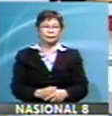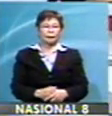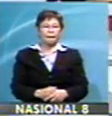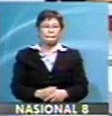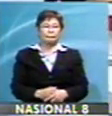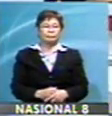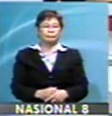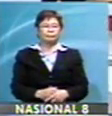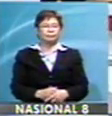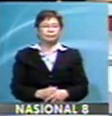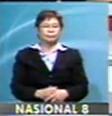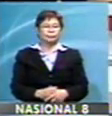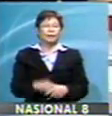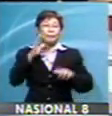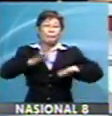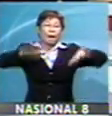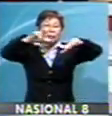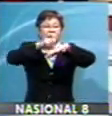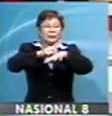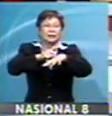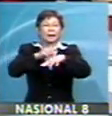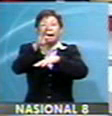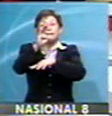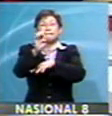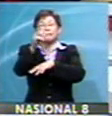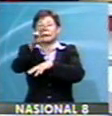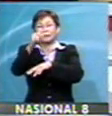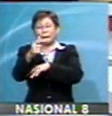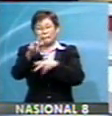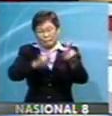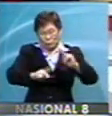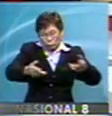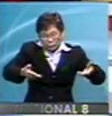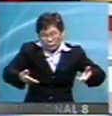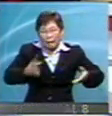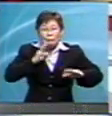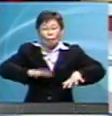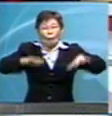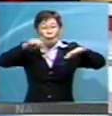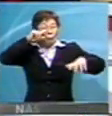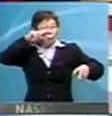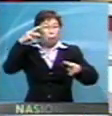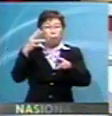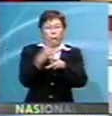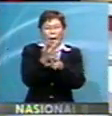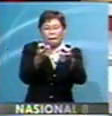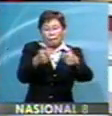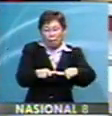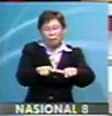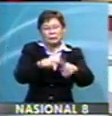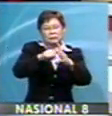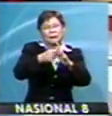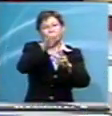ini Dalam pada itu banjir di behang kali ini disifatkan oleh penduduk setempat sebagai banjir terburuk yang melanda daerah itu sejak